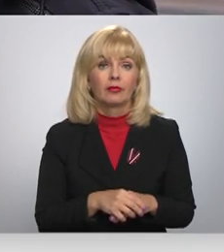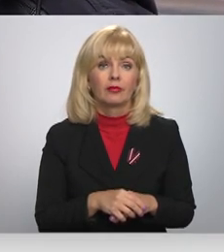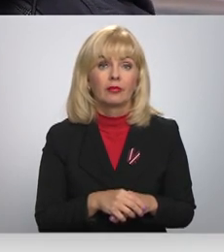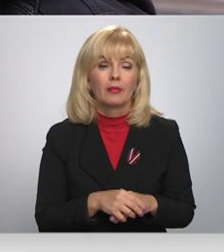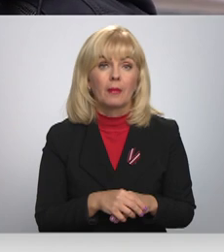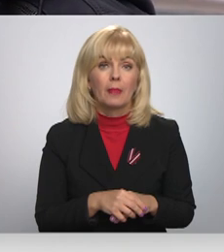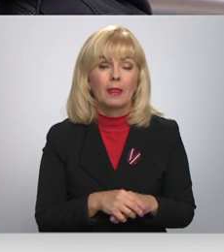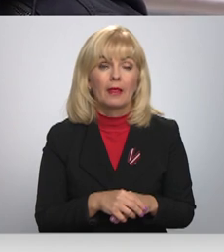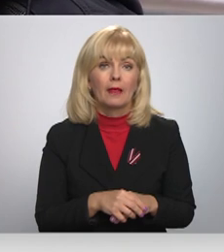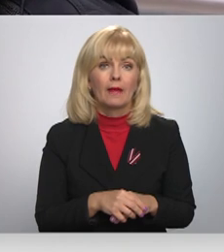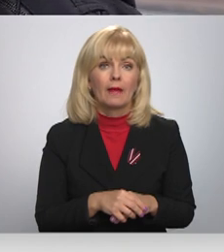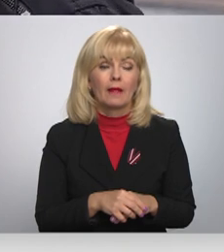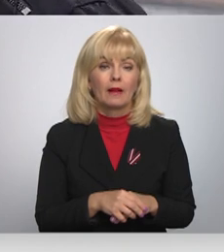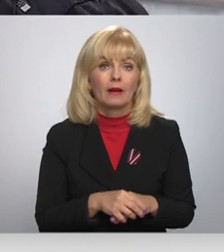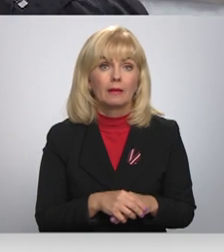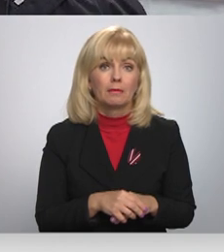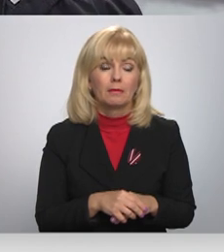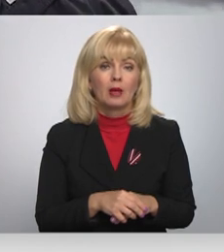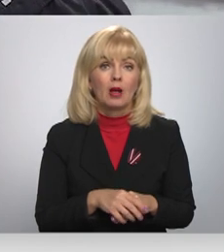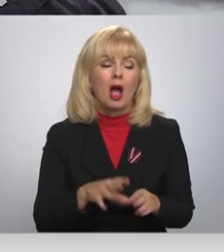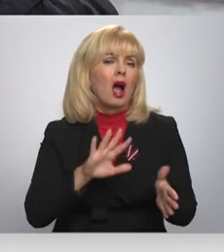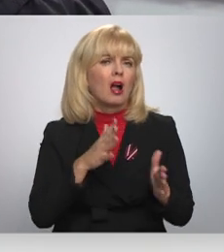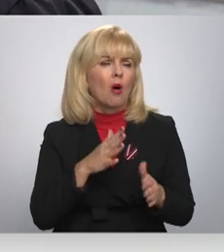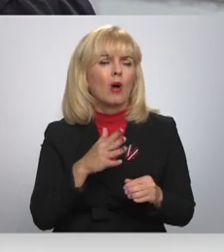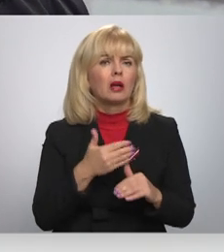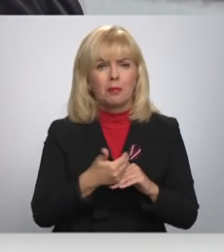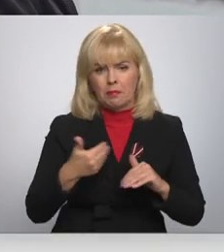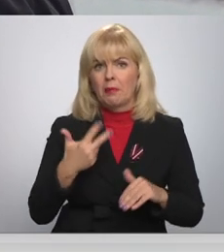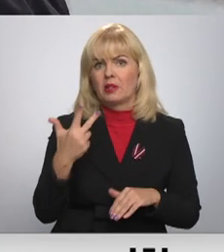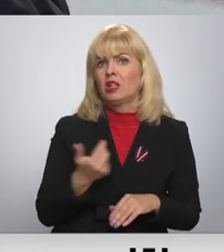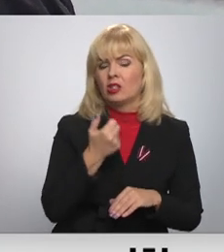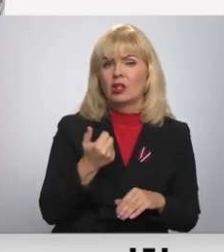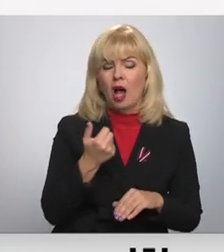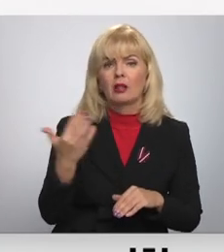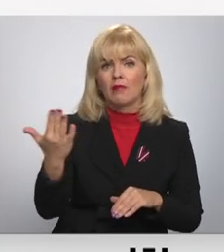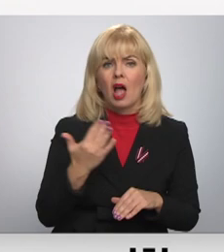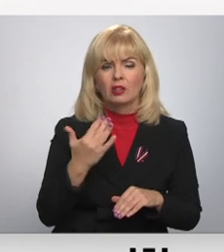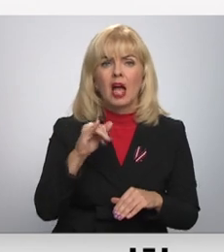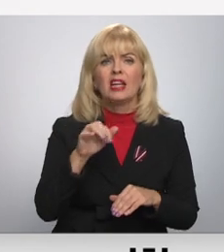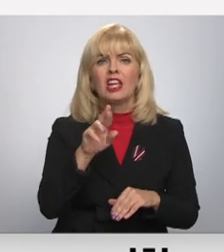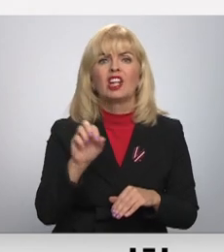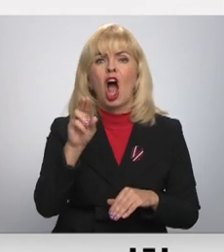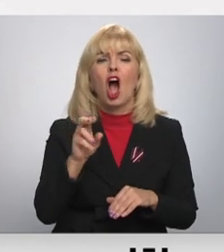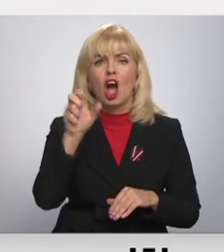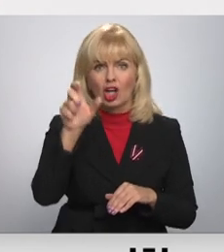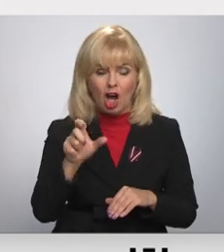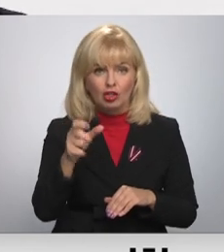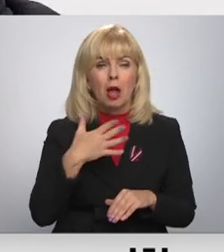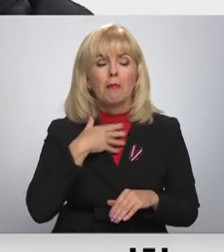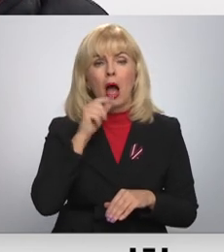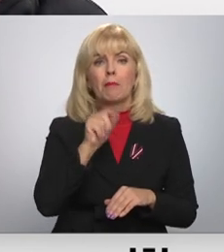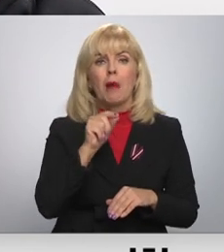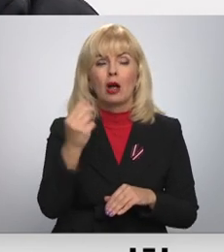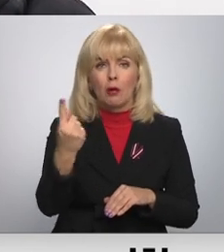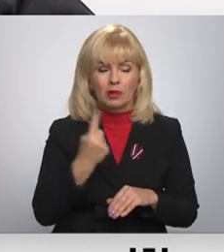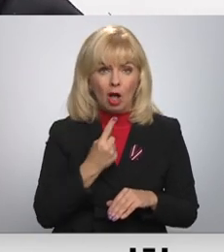širāka bija, kam jau daži vadvori prišļīja. Kaut kad, apmēram pirms 3 gadiem nāca laikam irākieši, man pagalmā pat iegāja. 6